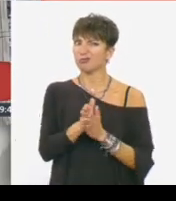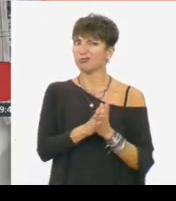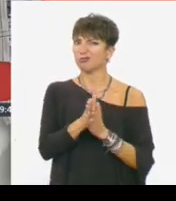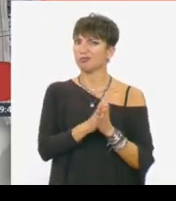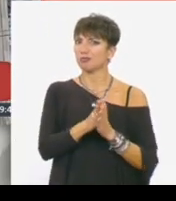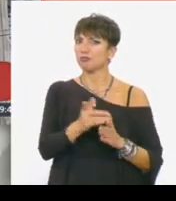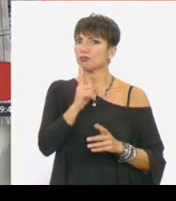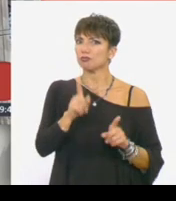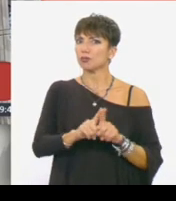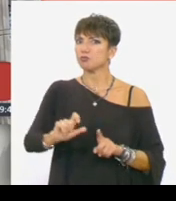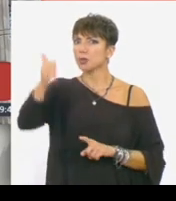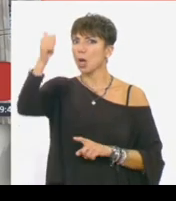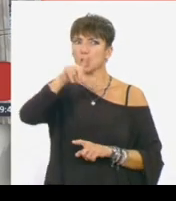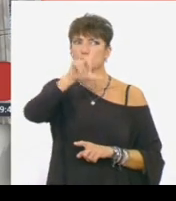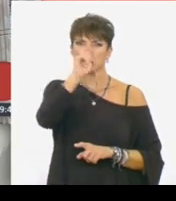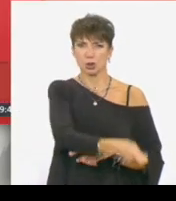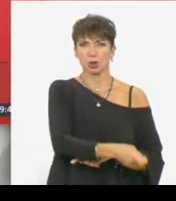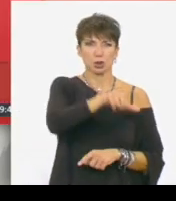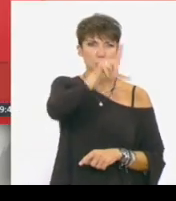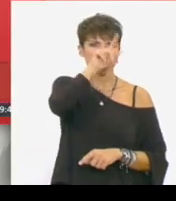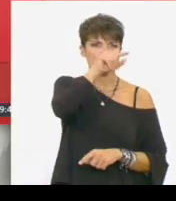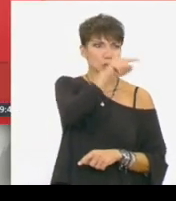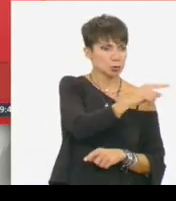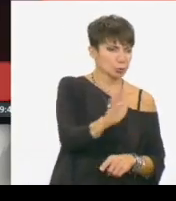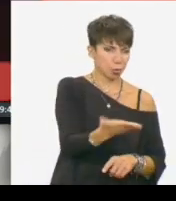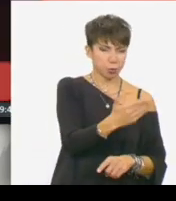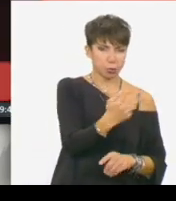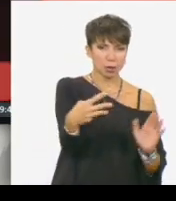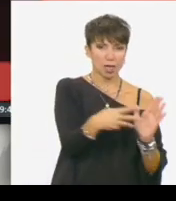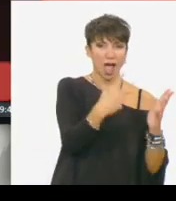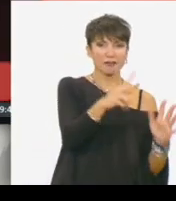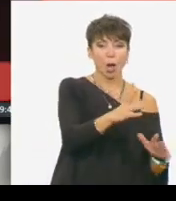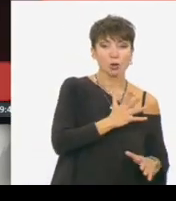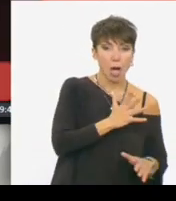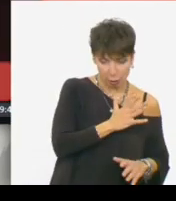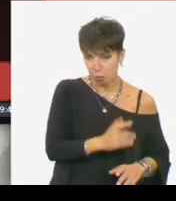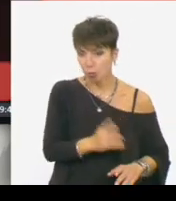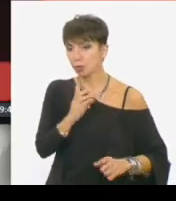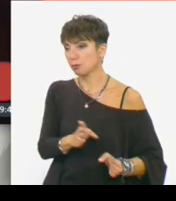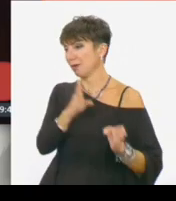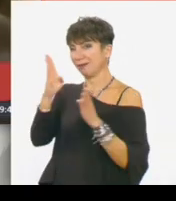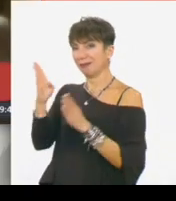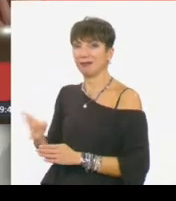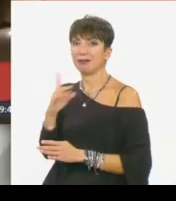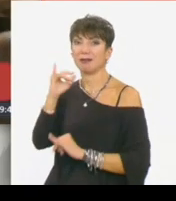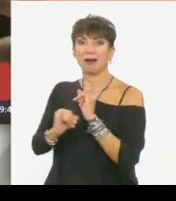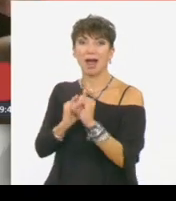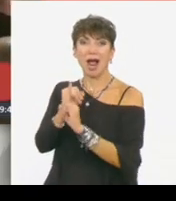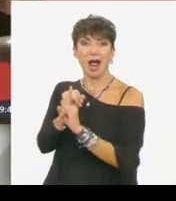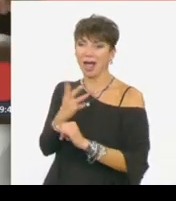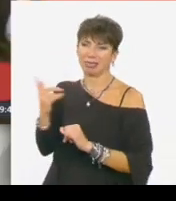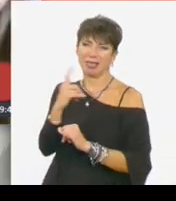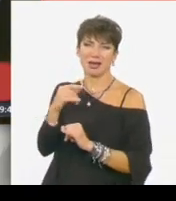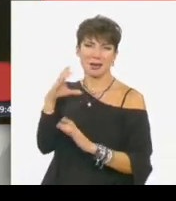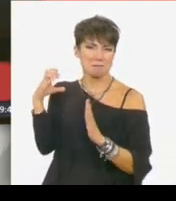ο οποίος ήταν ο πρώτος διδάξας των μαζικών απολύσεων στις Ηνωμένες Πολιτείες, κυρίως των διαδικτυακών πλατφόρμων. Και από εδώ και